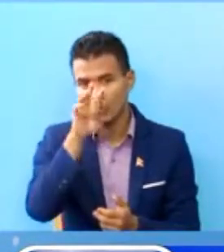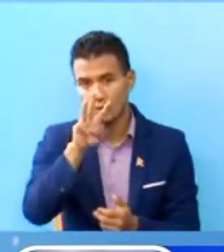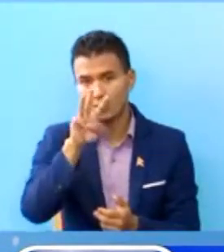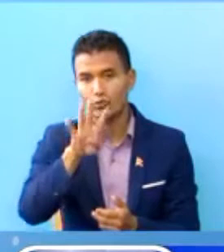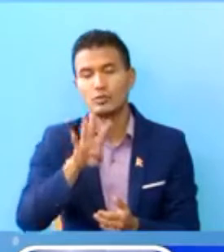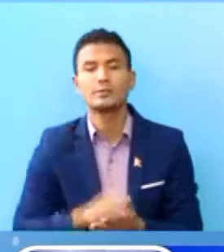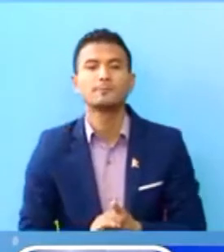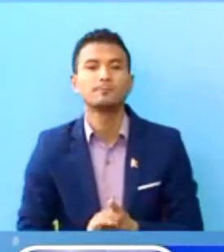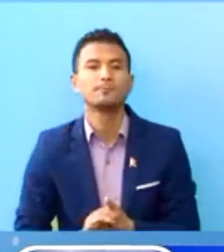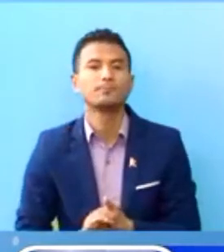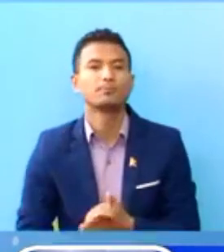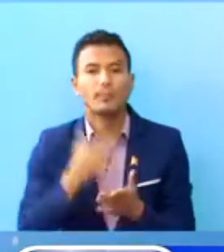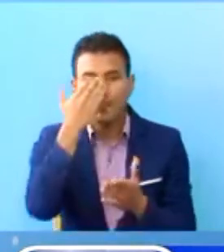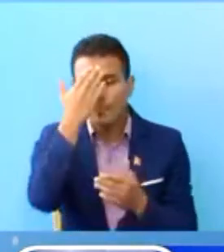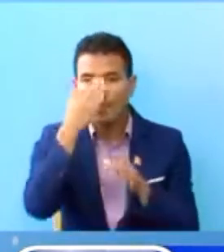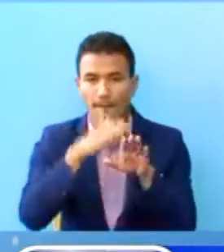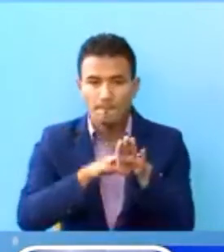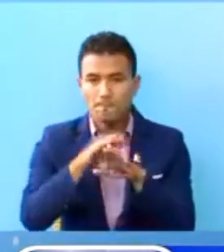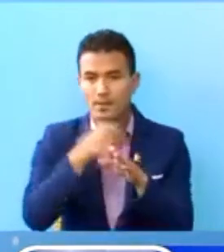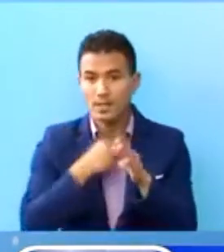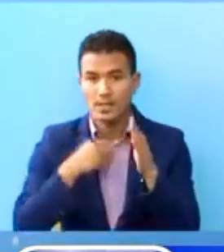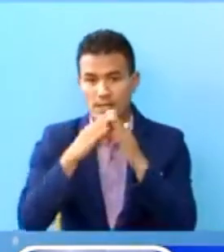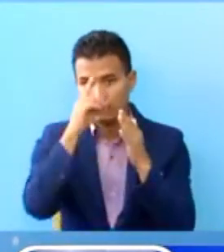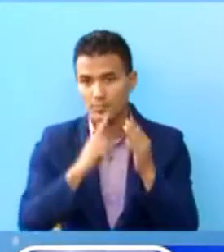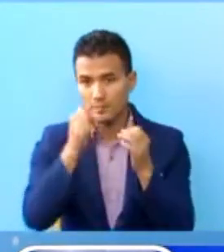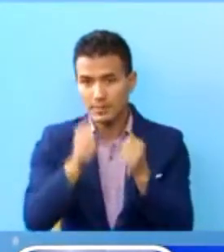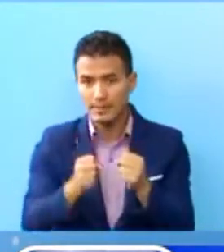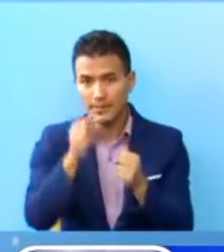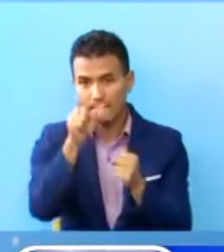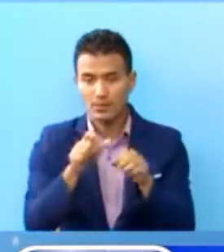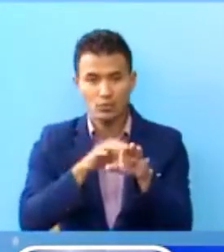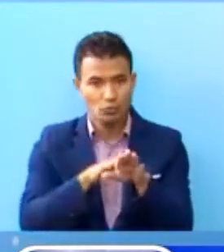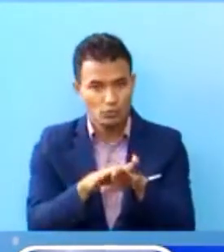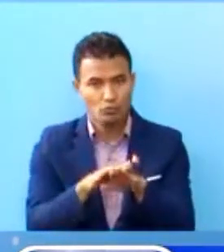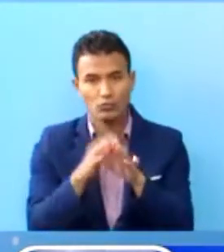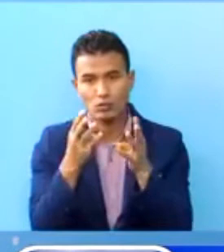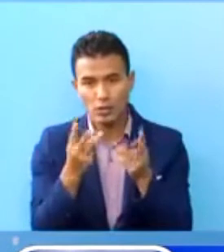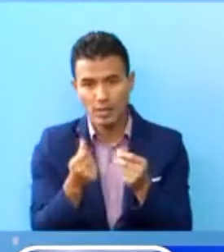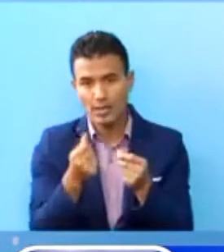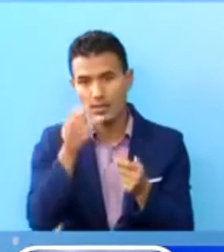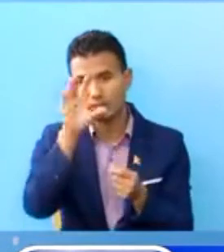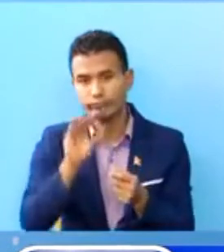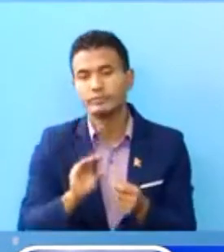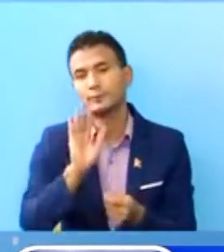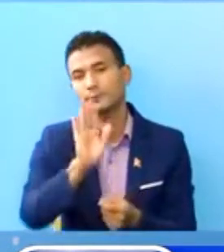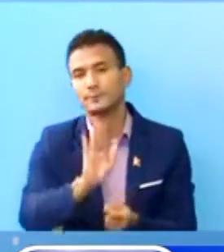8,634। र संक्रमितहरू जो आइसोलेसनमा बस्नुभएको छ उहाँहरूको संख्या घट्दो